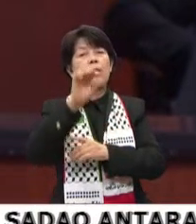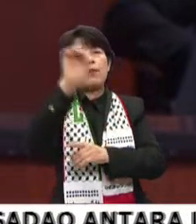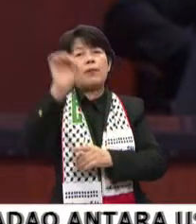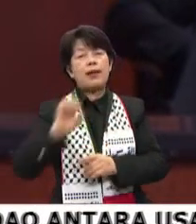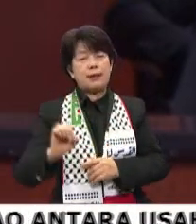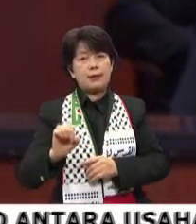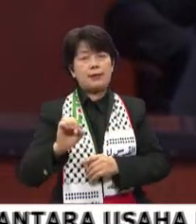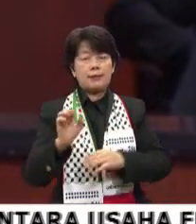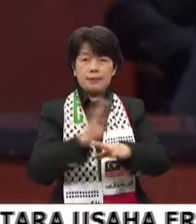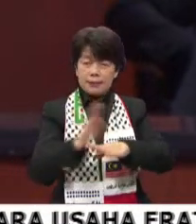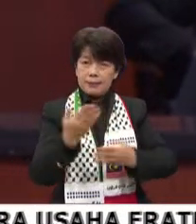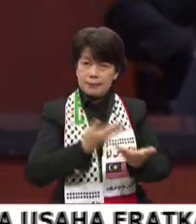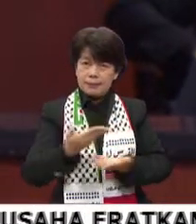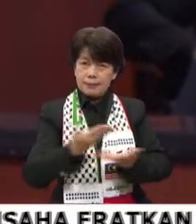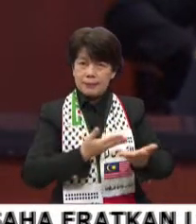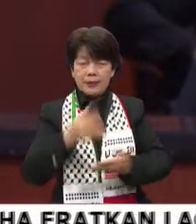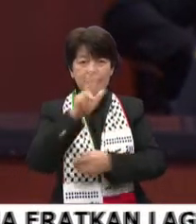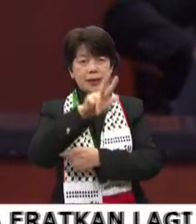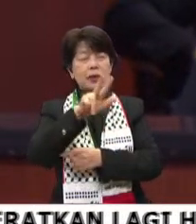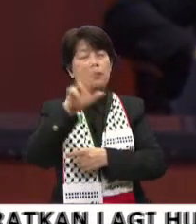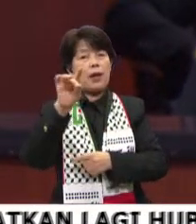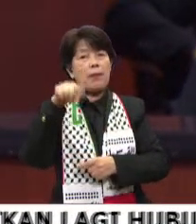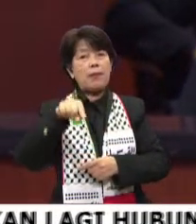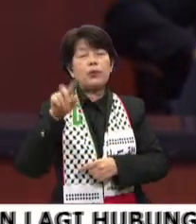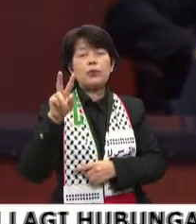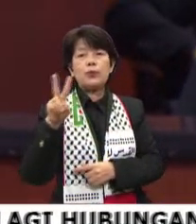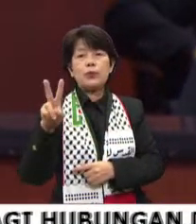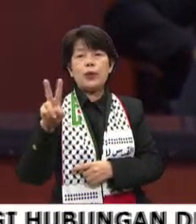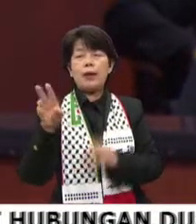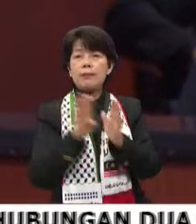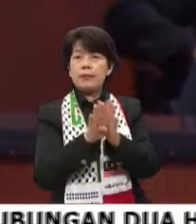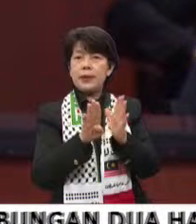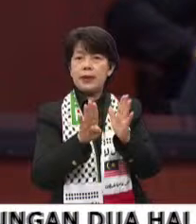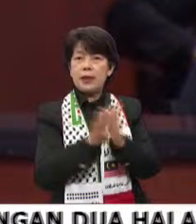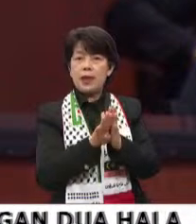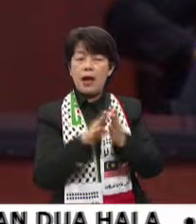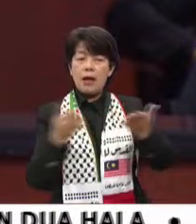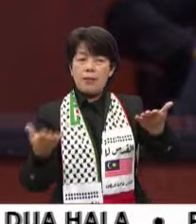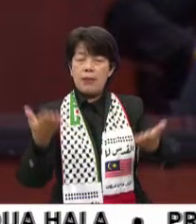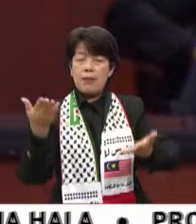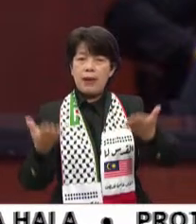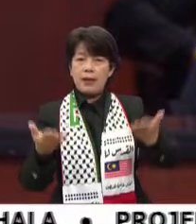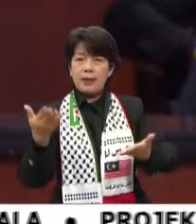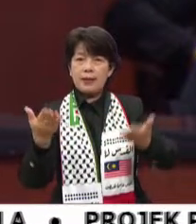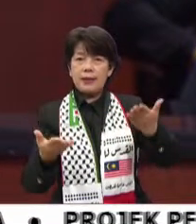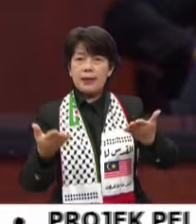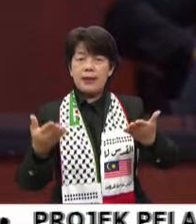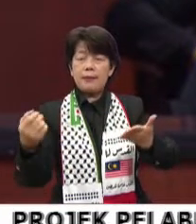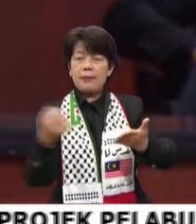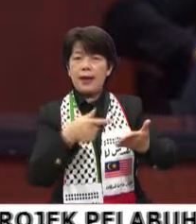dagangan sebanyak 38.2 bilion berbanding 36.5